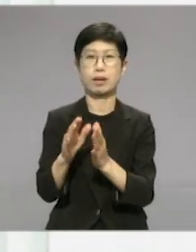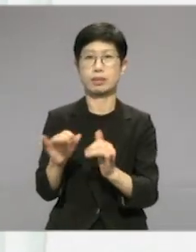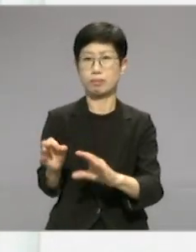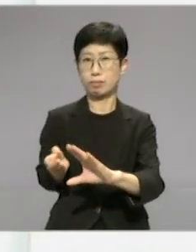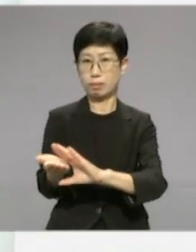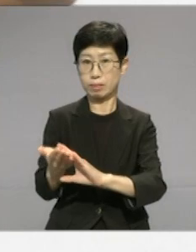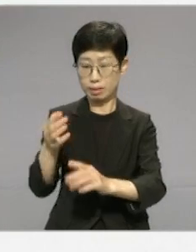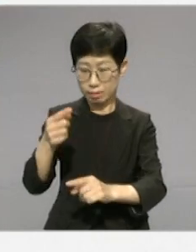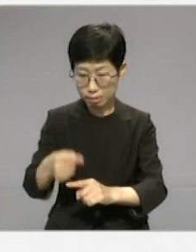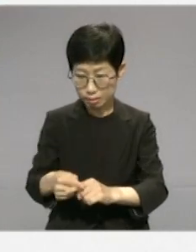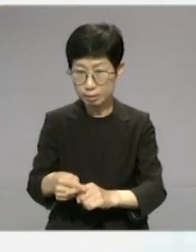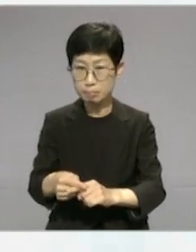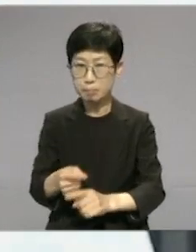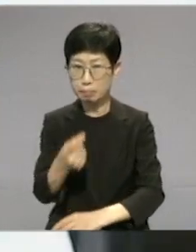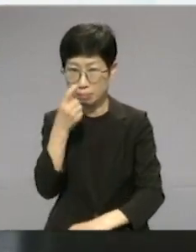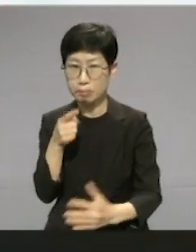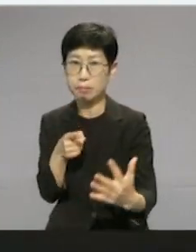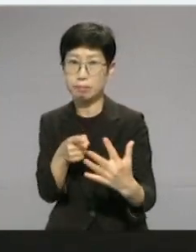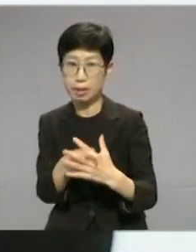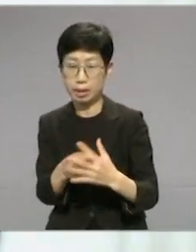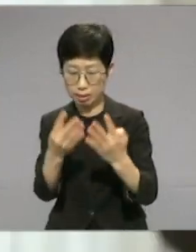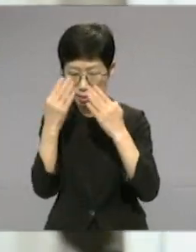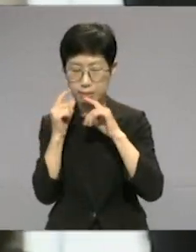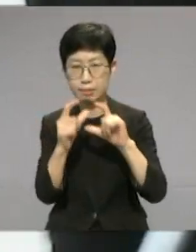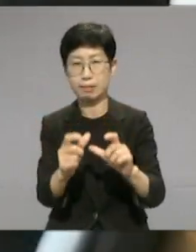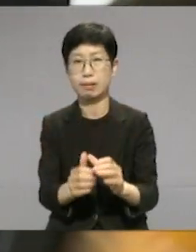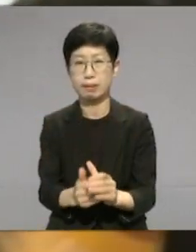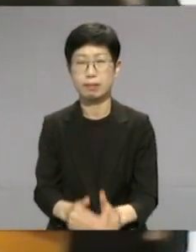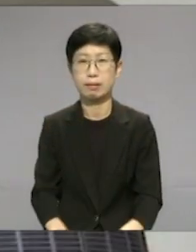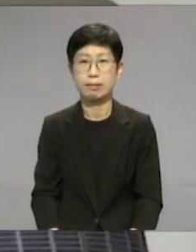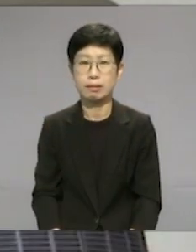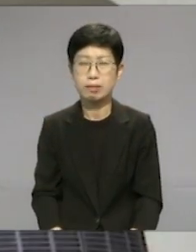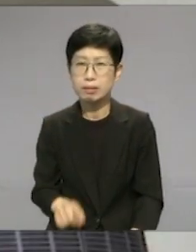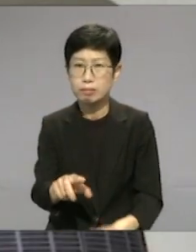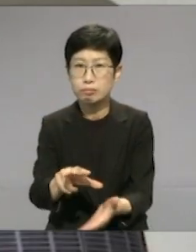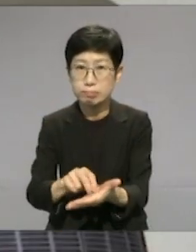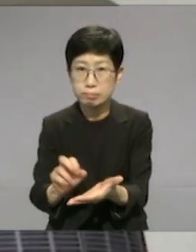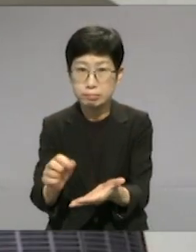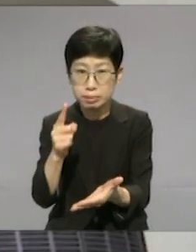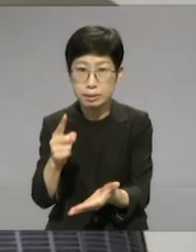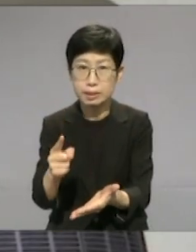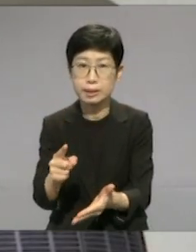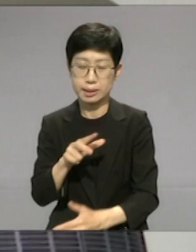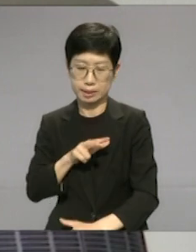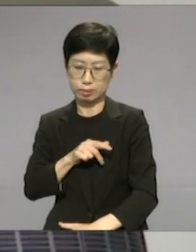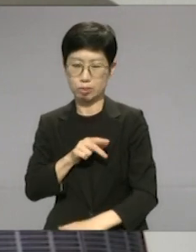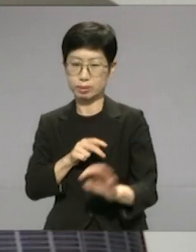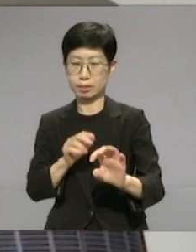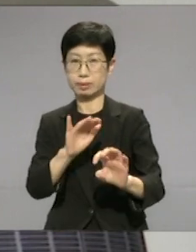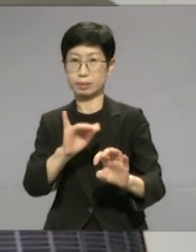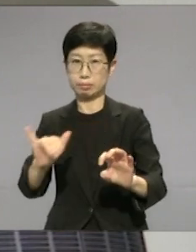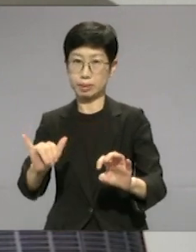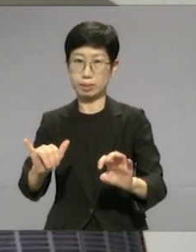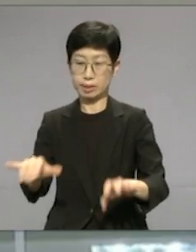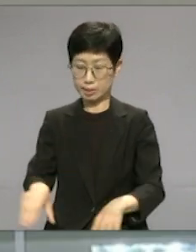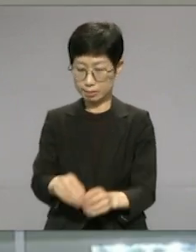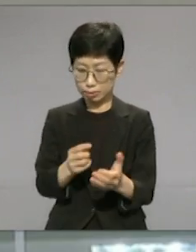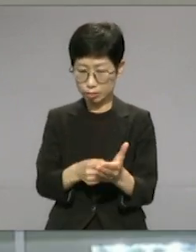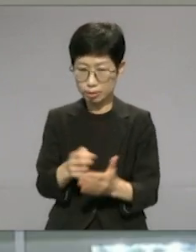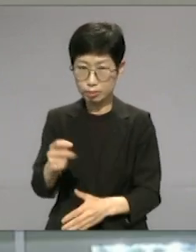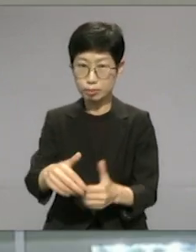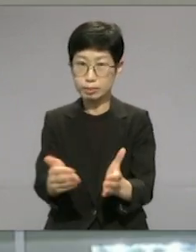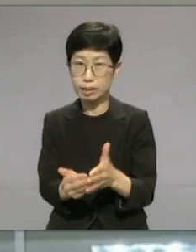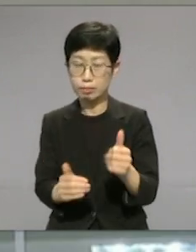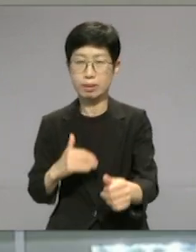전달하려다 발각돼 징역형을 받았던 인물입니다. 이를 문제 삼아 상원의원 40명은 세타 총리와 피치